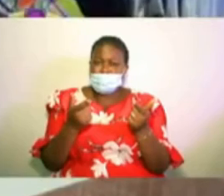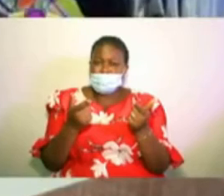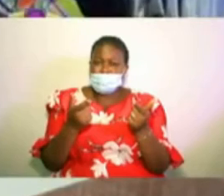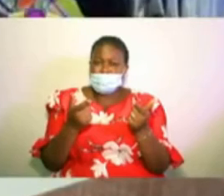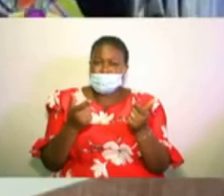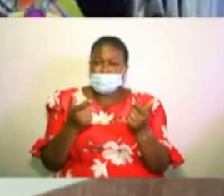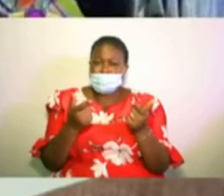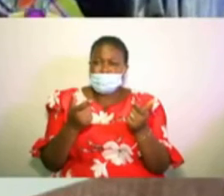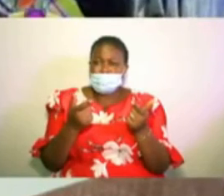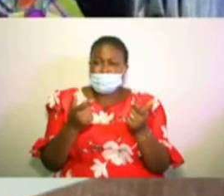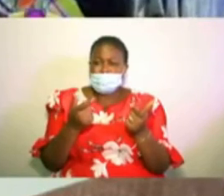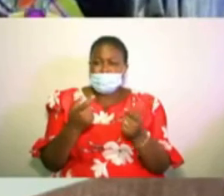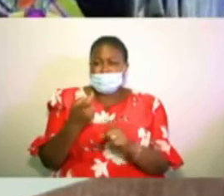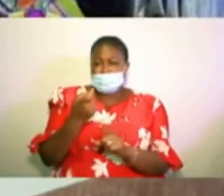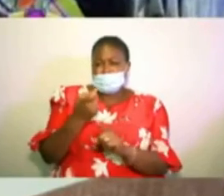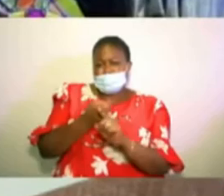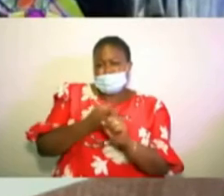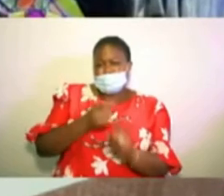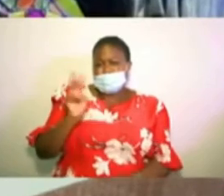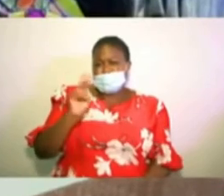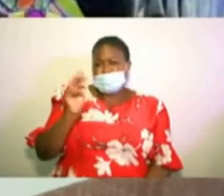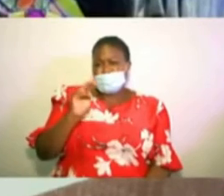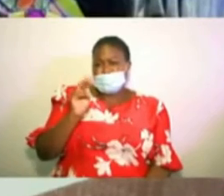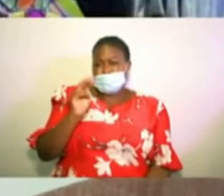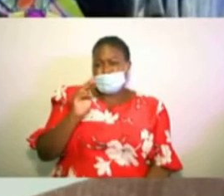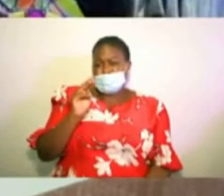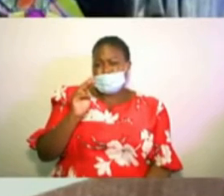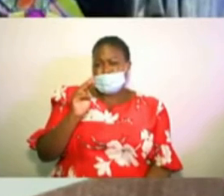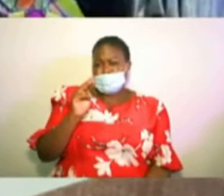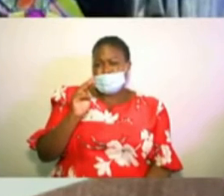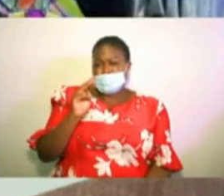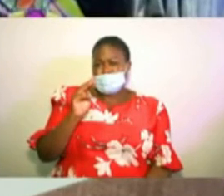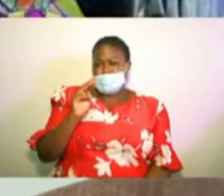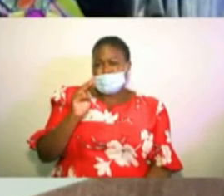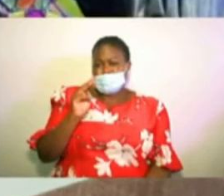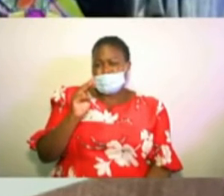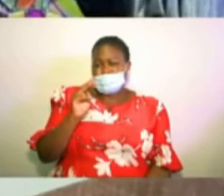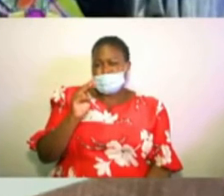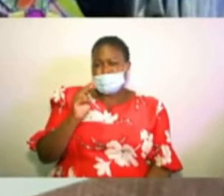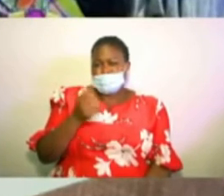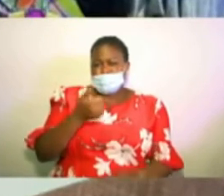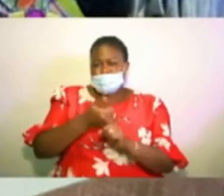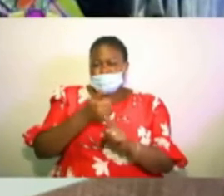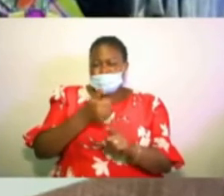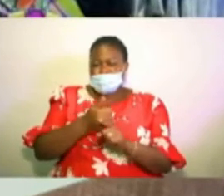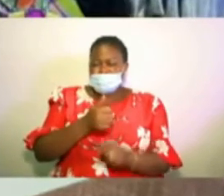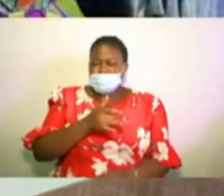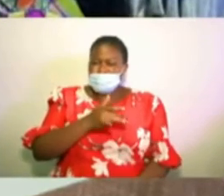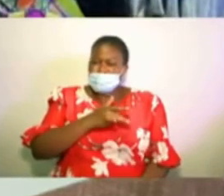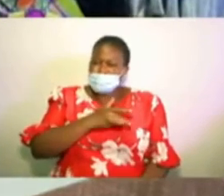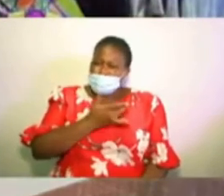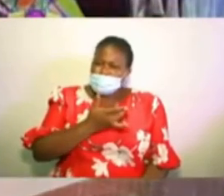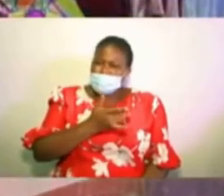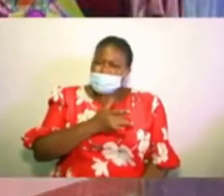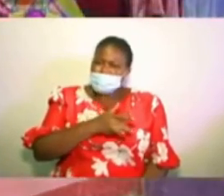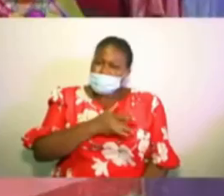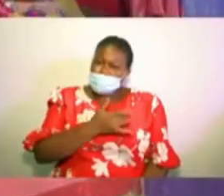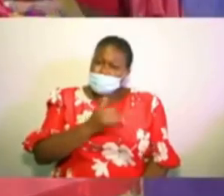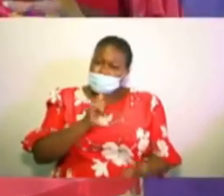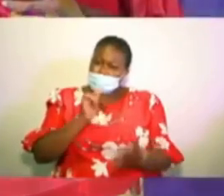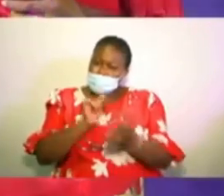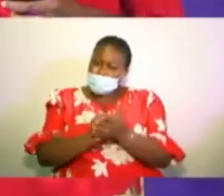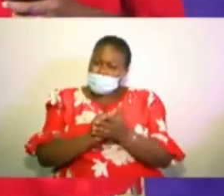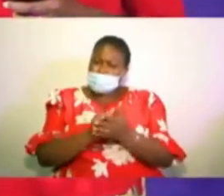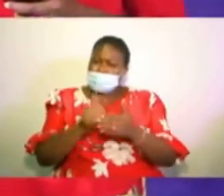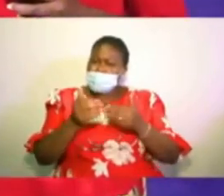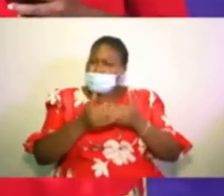few days, it is dawning on me strongly that in the coming days,